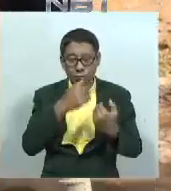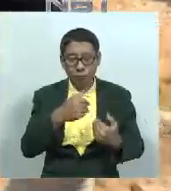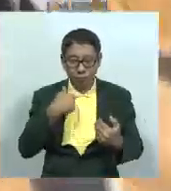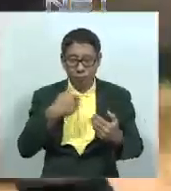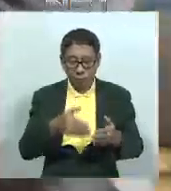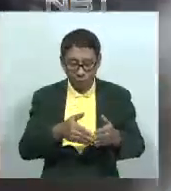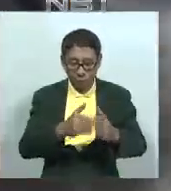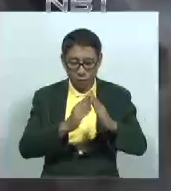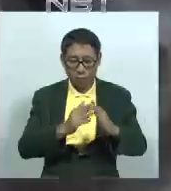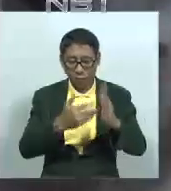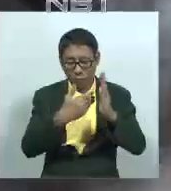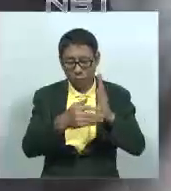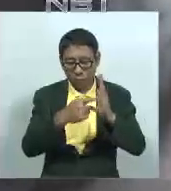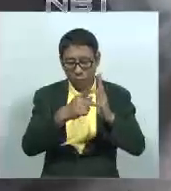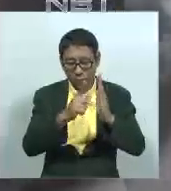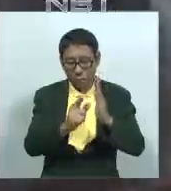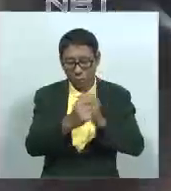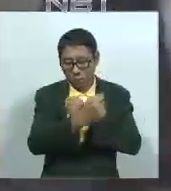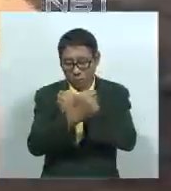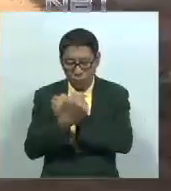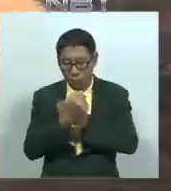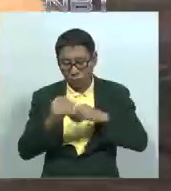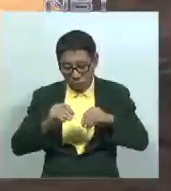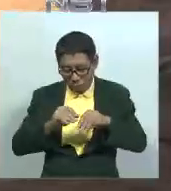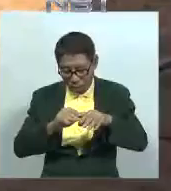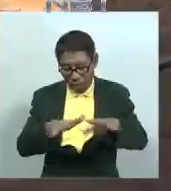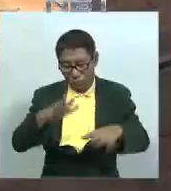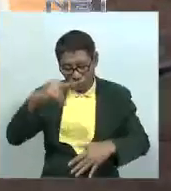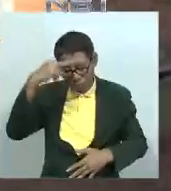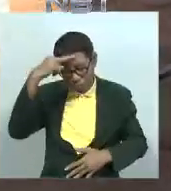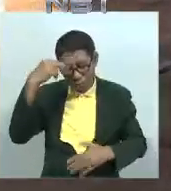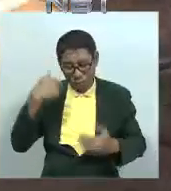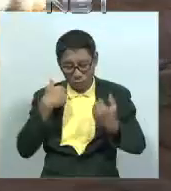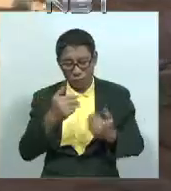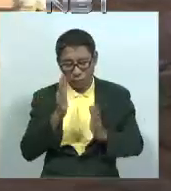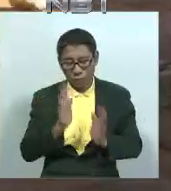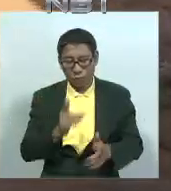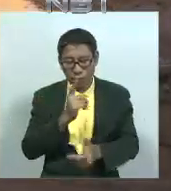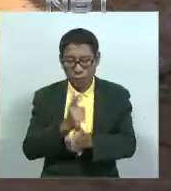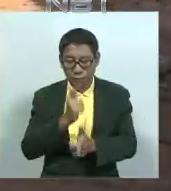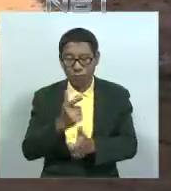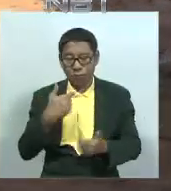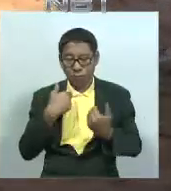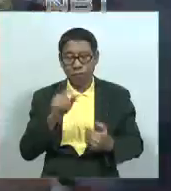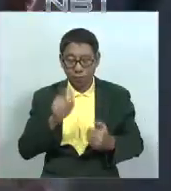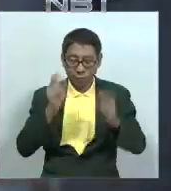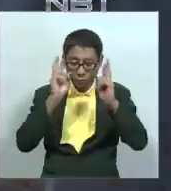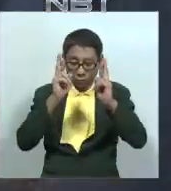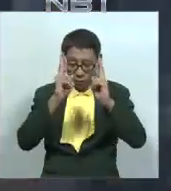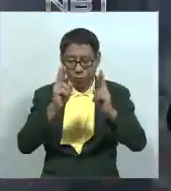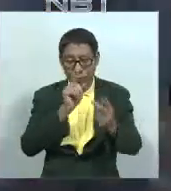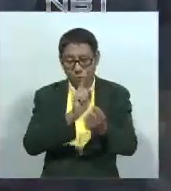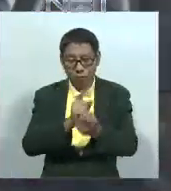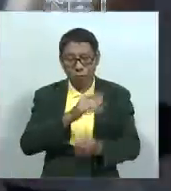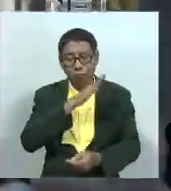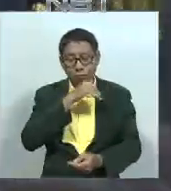ที่ตั้งอยู่ในเขตอำเภอเมืองขอนแก่นนะคะเพื่อป้องกันการแพร่ระบาดของโรคแล้วก็ขอให้ผู้เลี้ยงสุกรในพื้นที่เฝ้าระวังหากพ